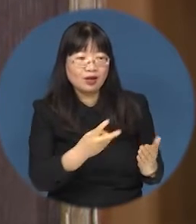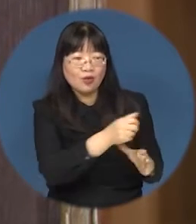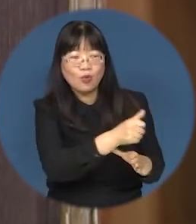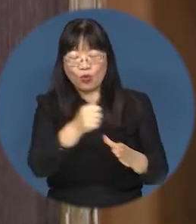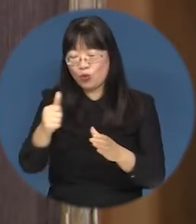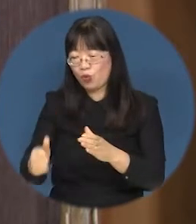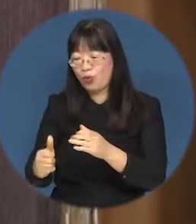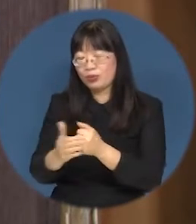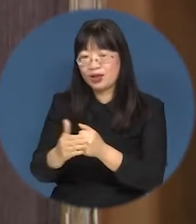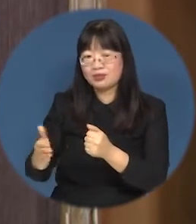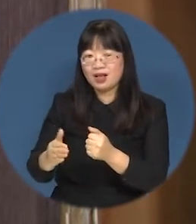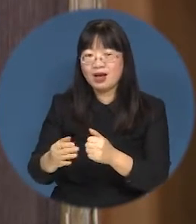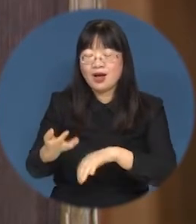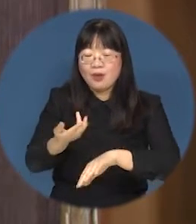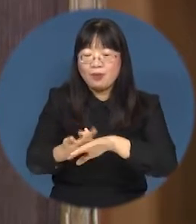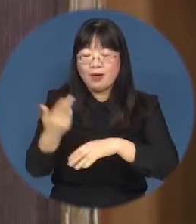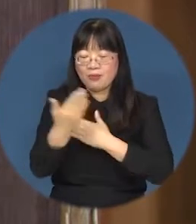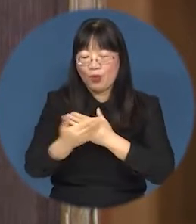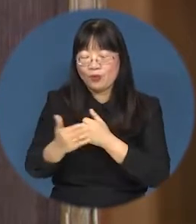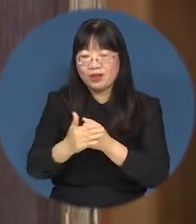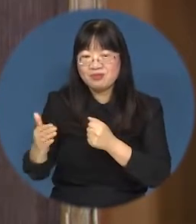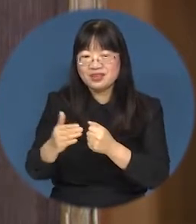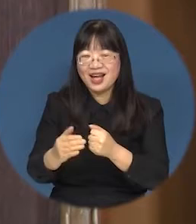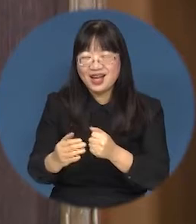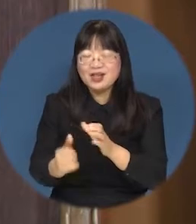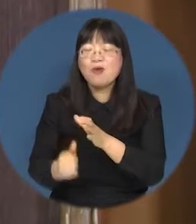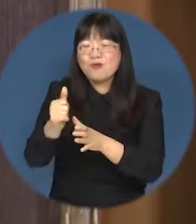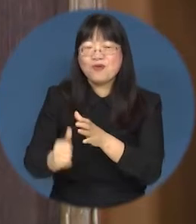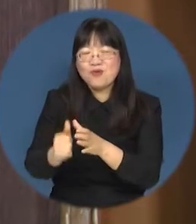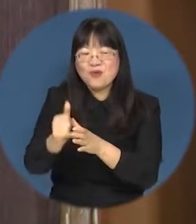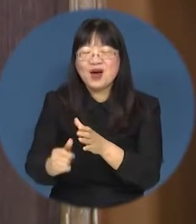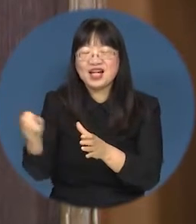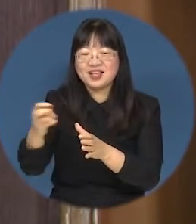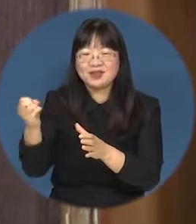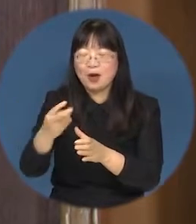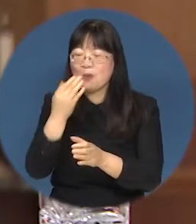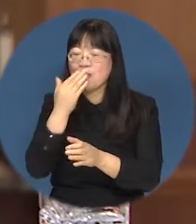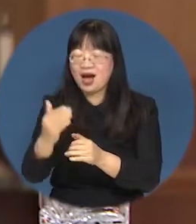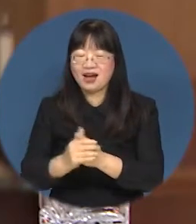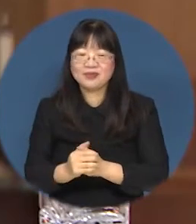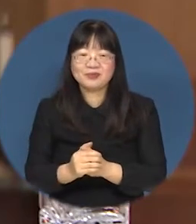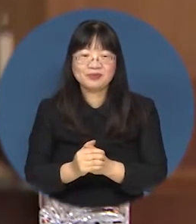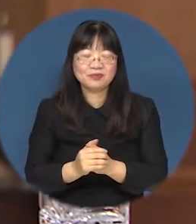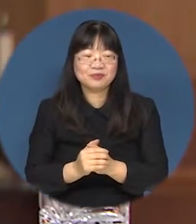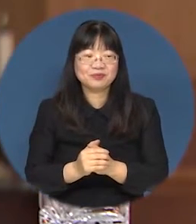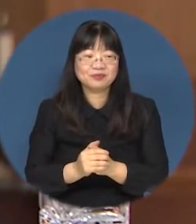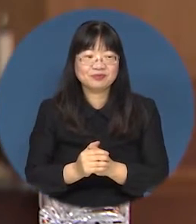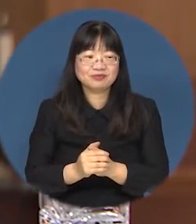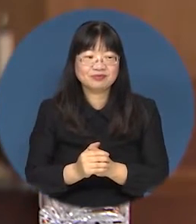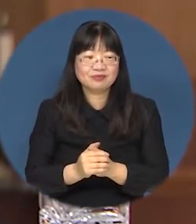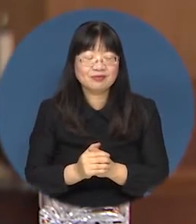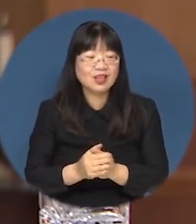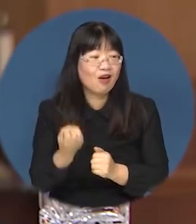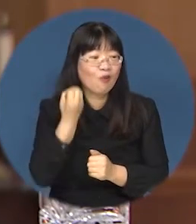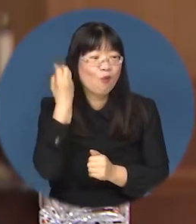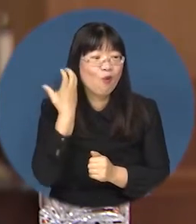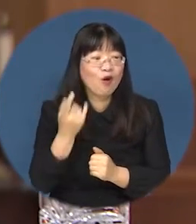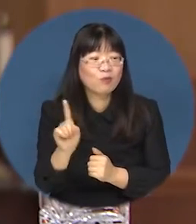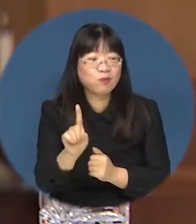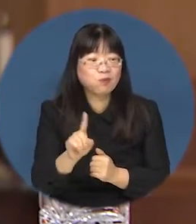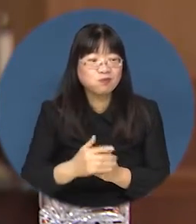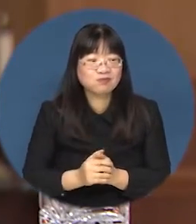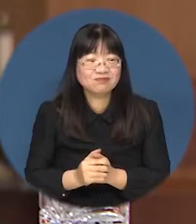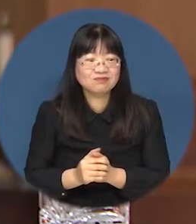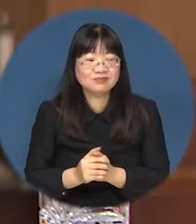맞아요. 예, 맞아요. 그런데 이거는 맨몸이기 때문에 왔다 갔다 할 수 있죠. 들락날락 할 수가 있죠. 예. 아, 그런데 그 고래가 그러면 이렇게